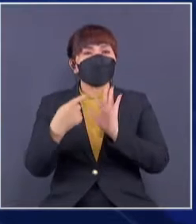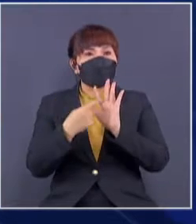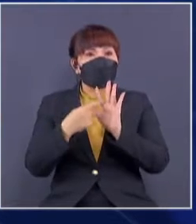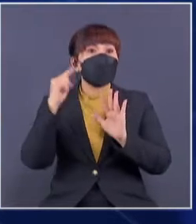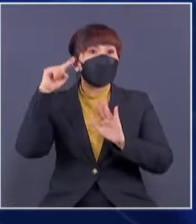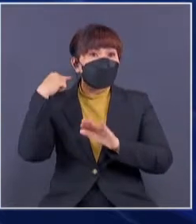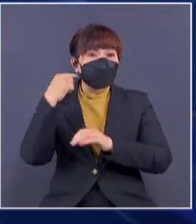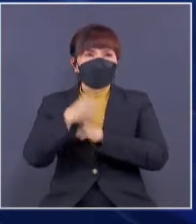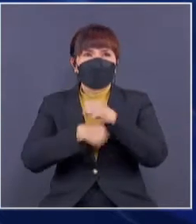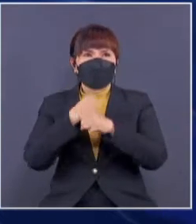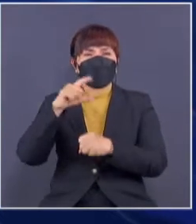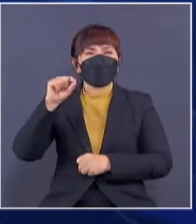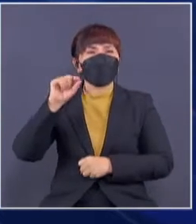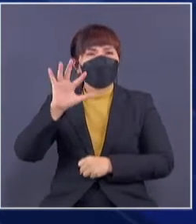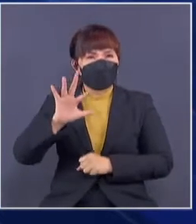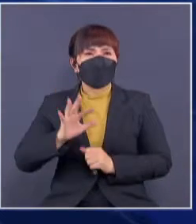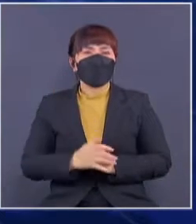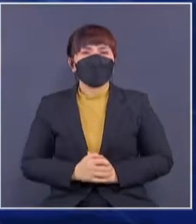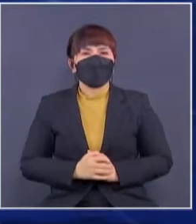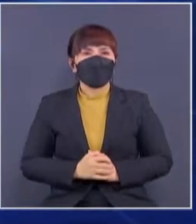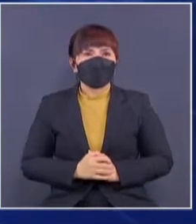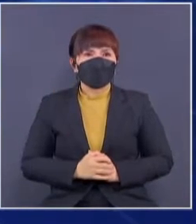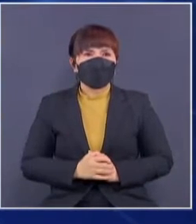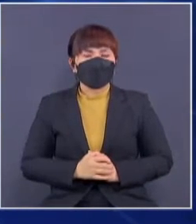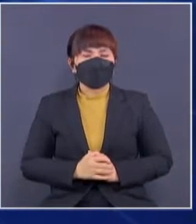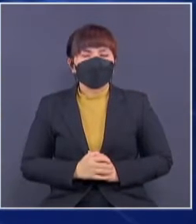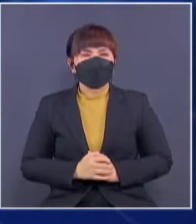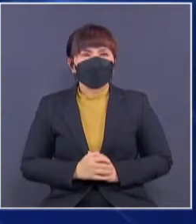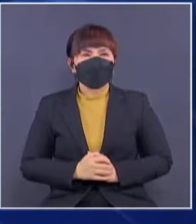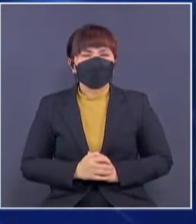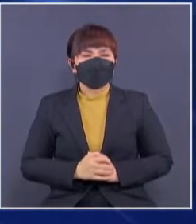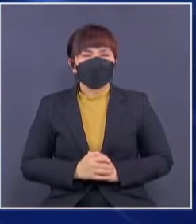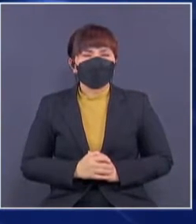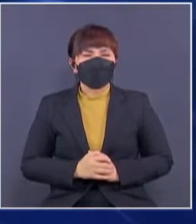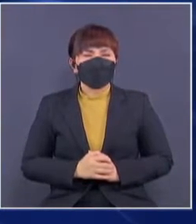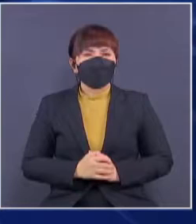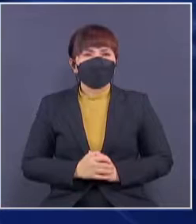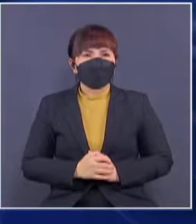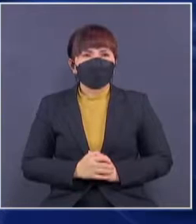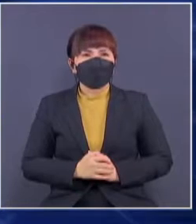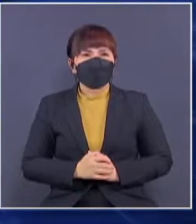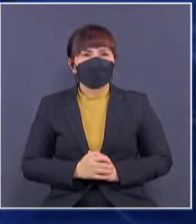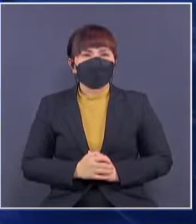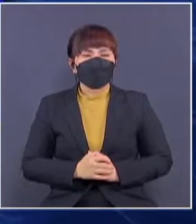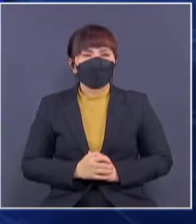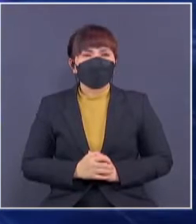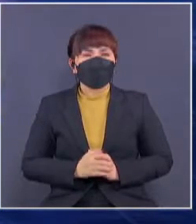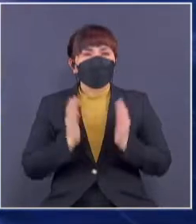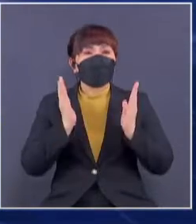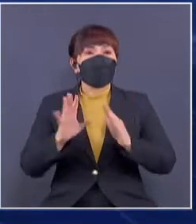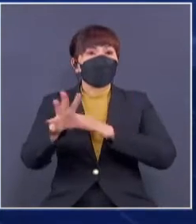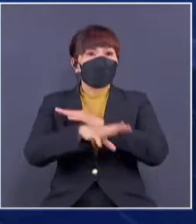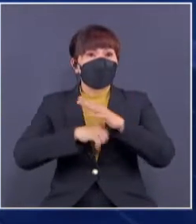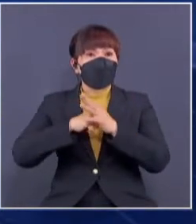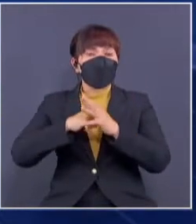ไหร่ฮะ 25อายุ25ปีเท่านั้นนะครับเป็นคนร้ายที่ก่อเหตุ ครับ ทีนี้เนี่ยตัวเขาให้การ